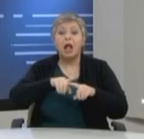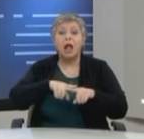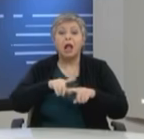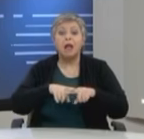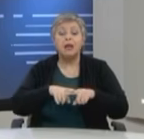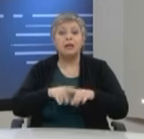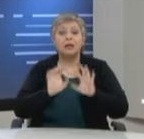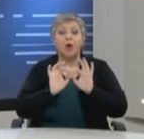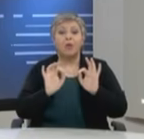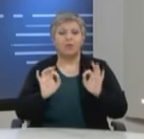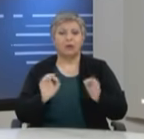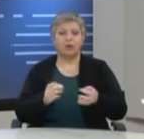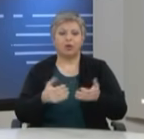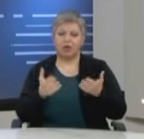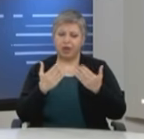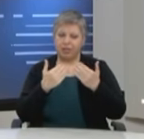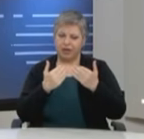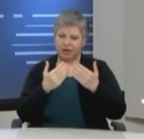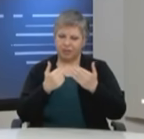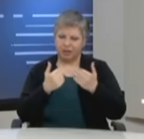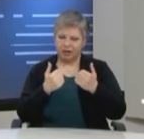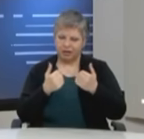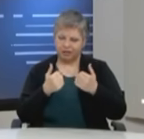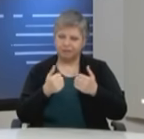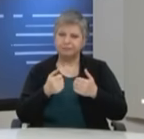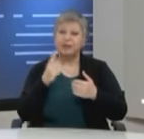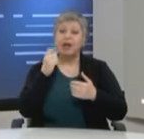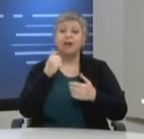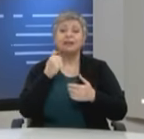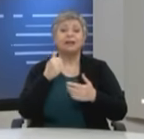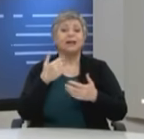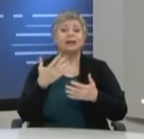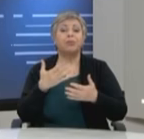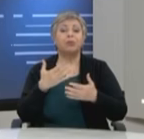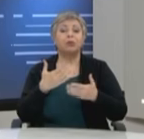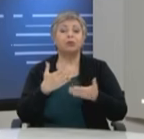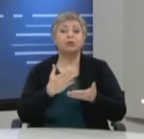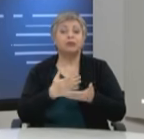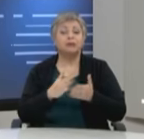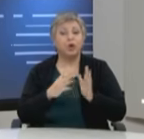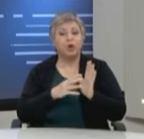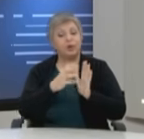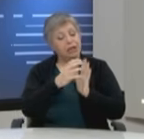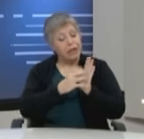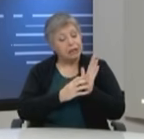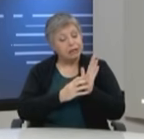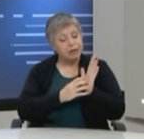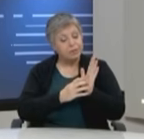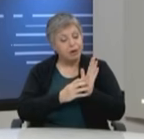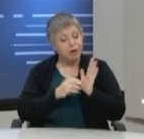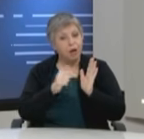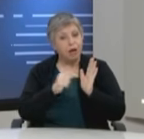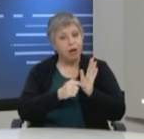Ξέρετε πώς ορίζει την Ελληνική Μακεδονία το κείμενο που υπέγραψαν ο κύριος Τσίπρας και ο